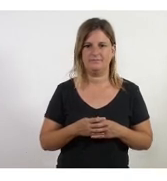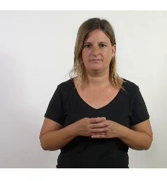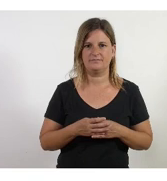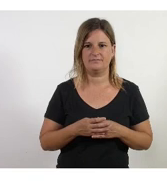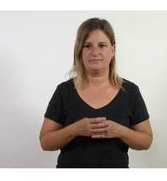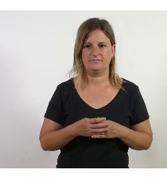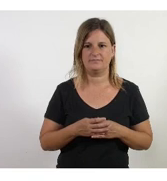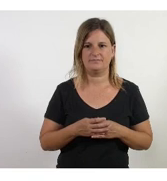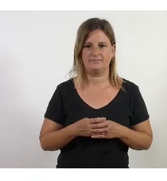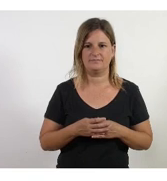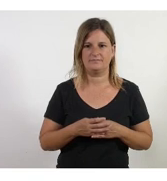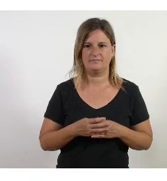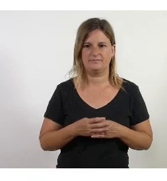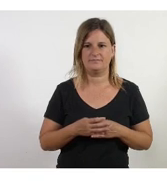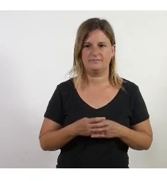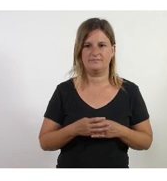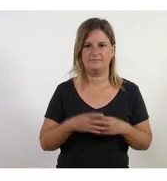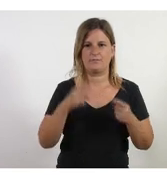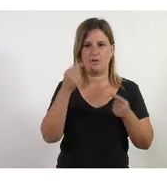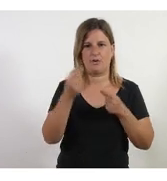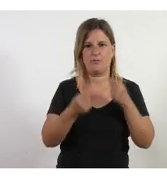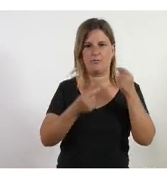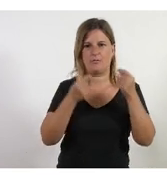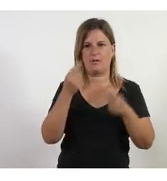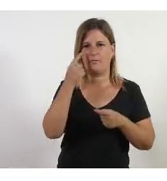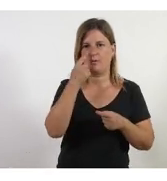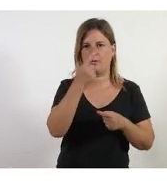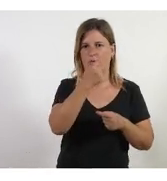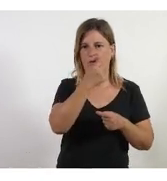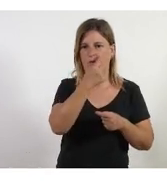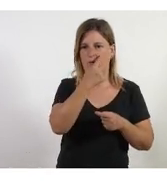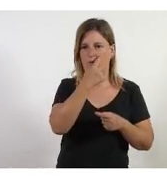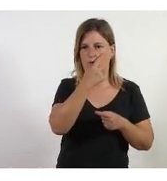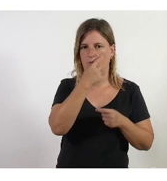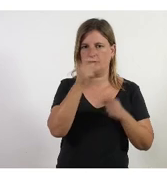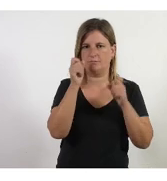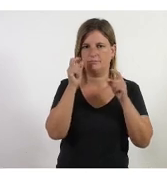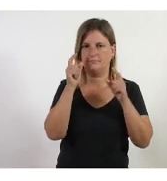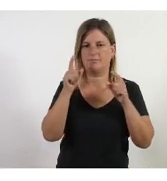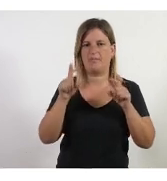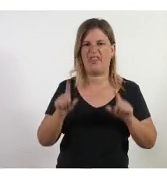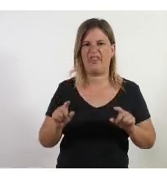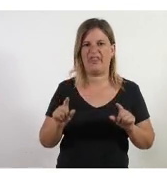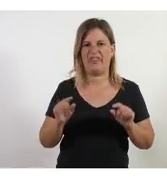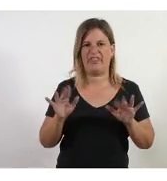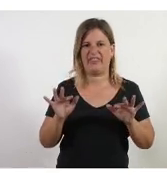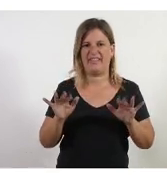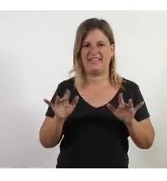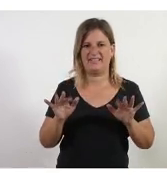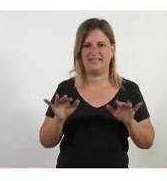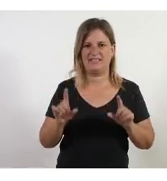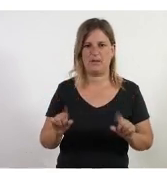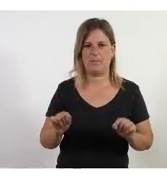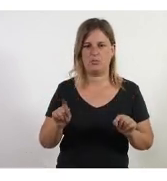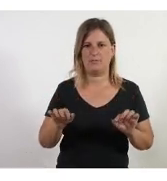Quan vulguis, pots anar obrint els ulls. Vols moure una mica els dits de les mans i dels peus. I a poc